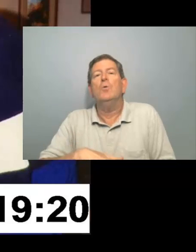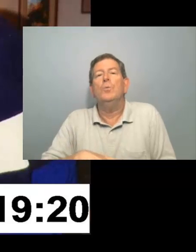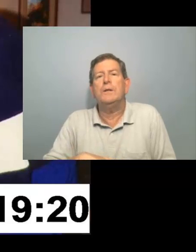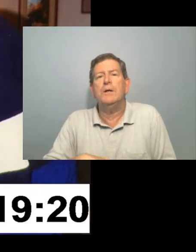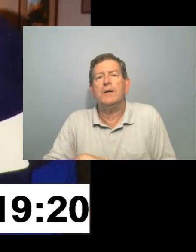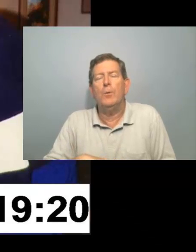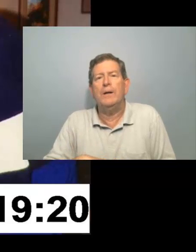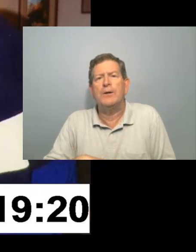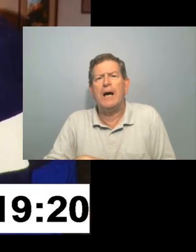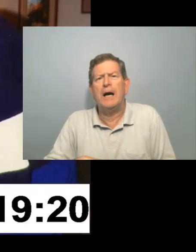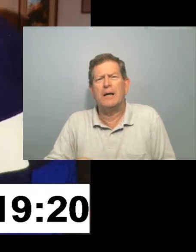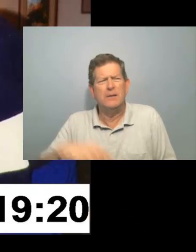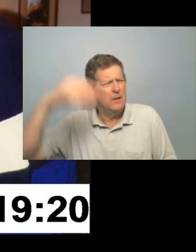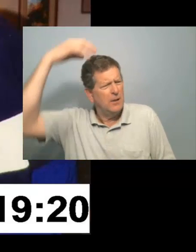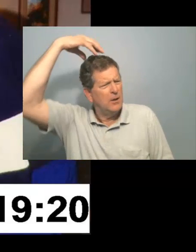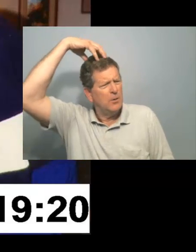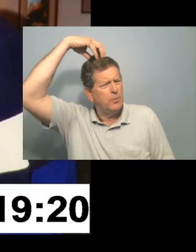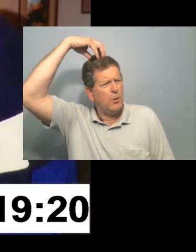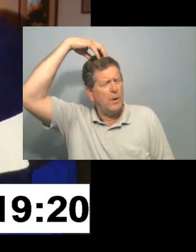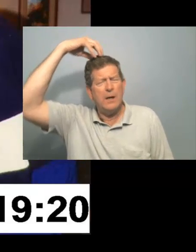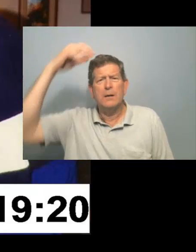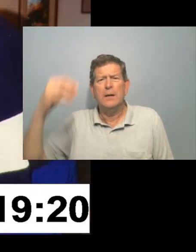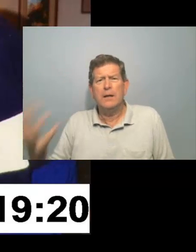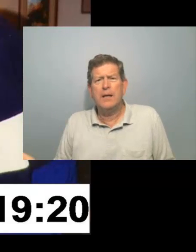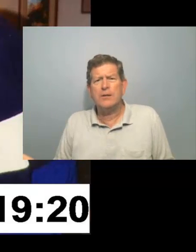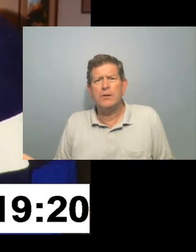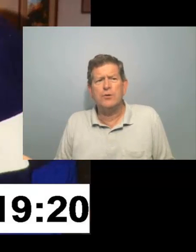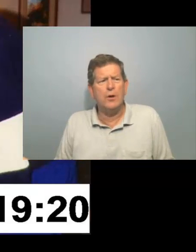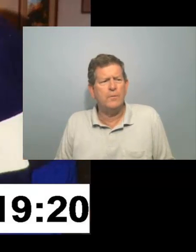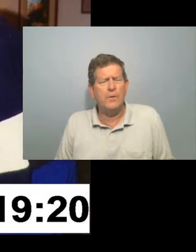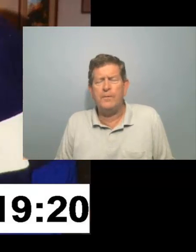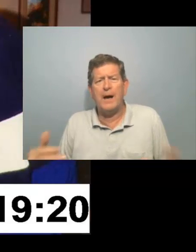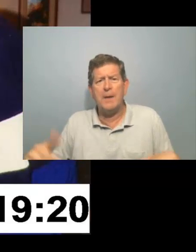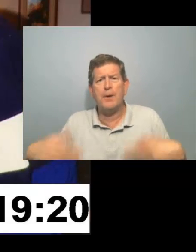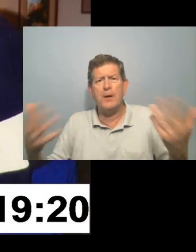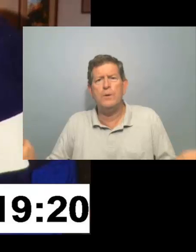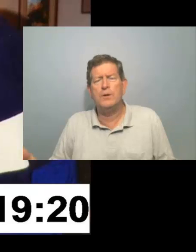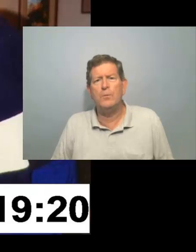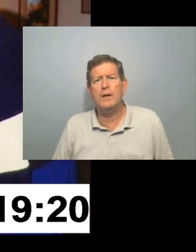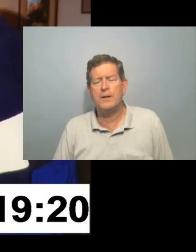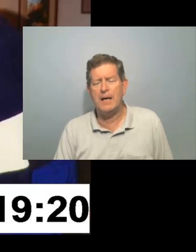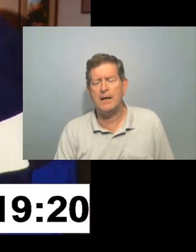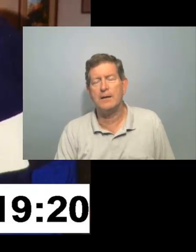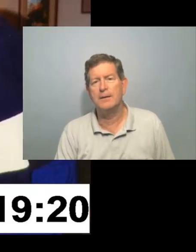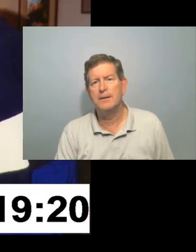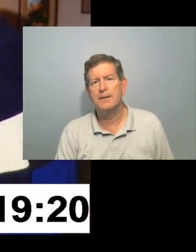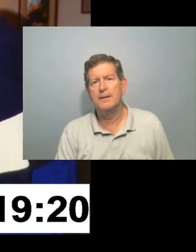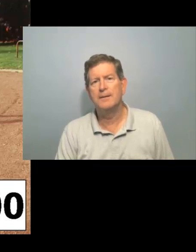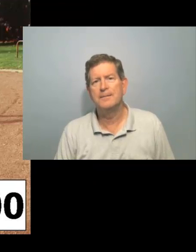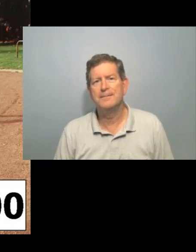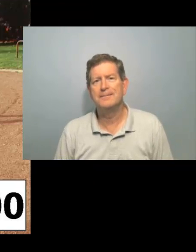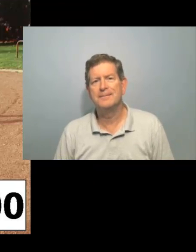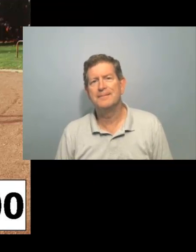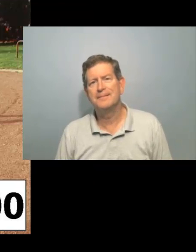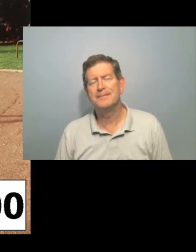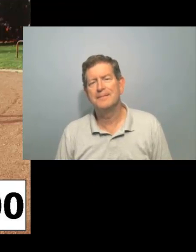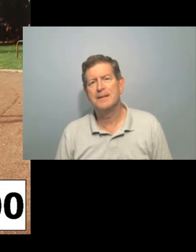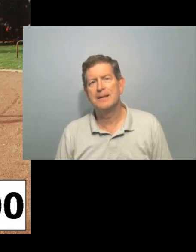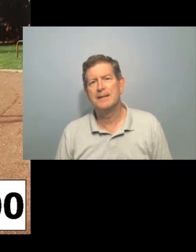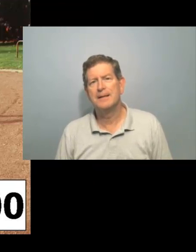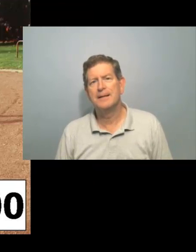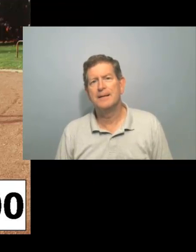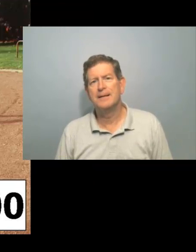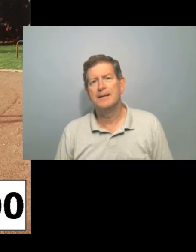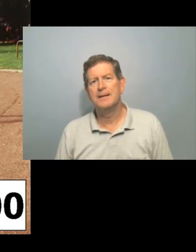à 8h moins le quart. Pourquoi? Qu'est-ce que John veut faire après 8h moins le quart?